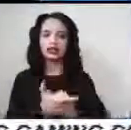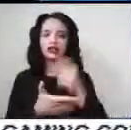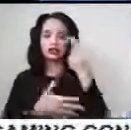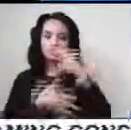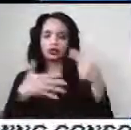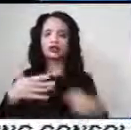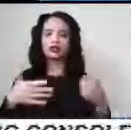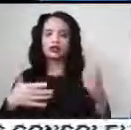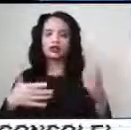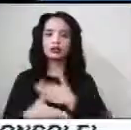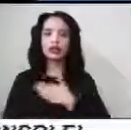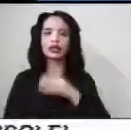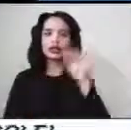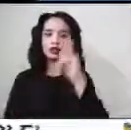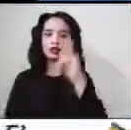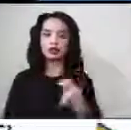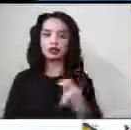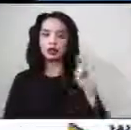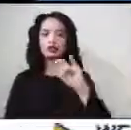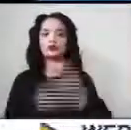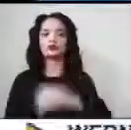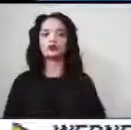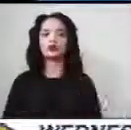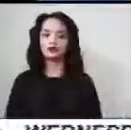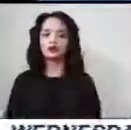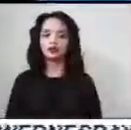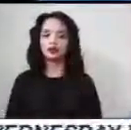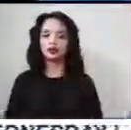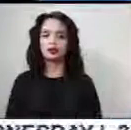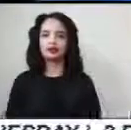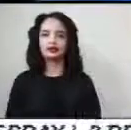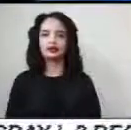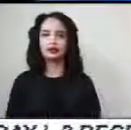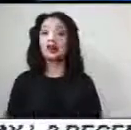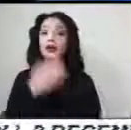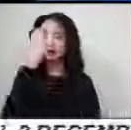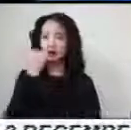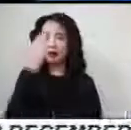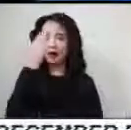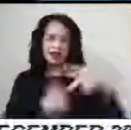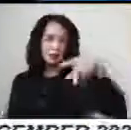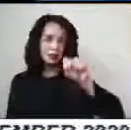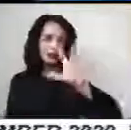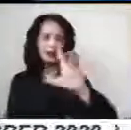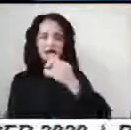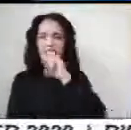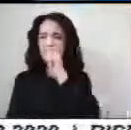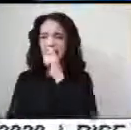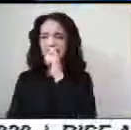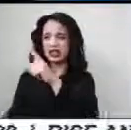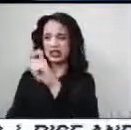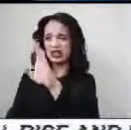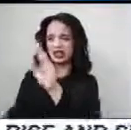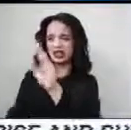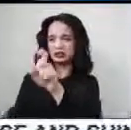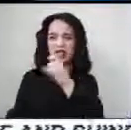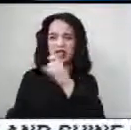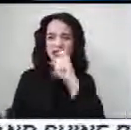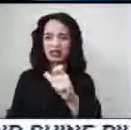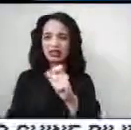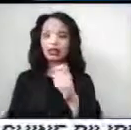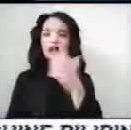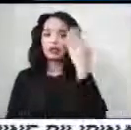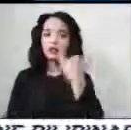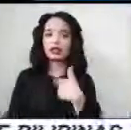sa picture, sa video, para siyang spaceship na hindi mo akalain na ganun yung magiging itsura next generation console.